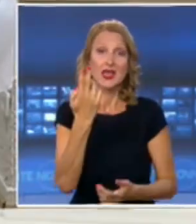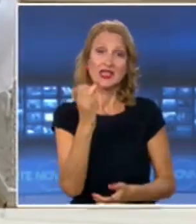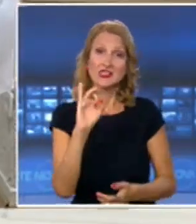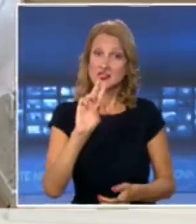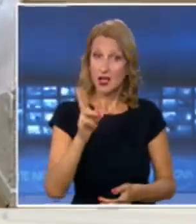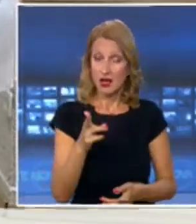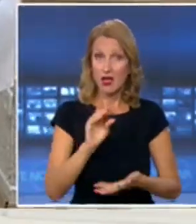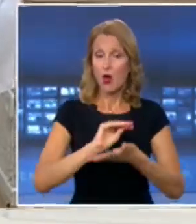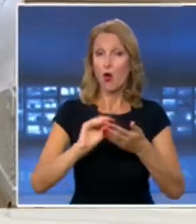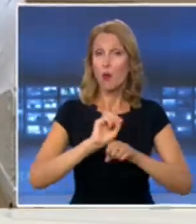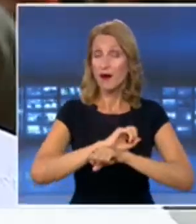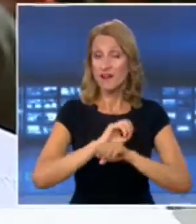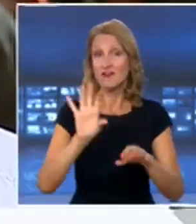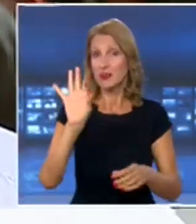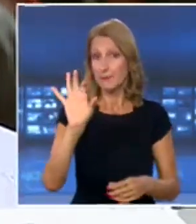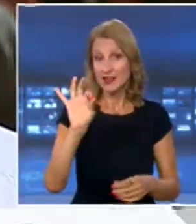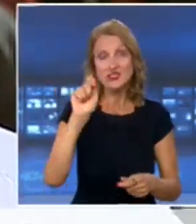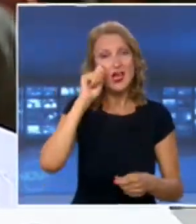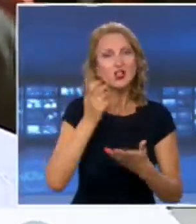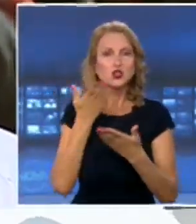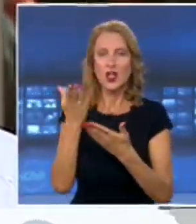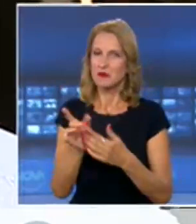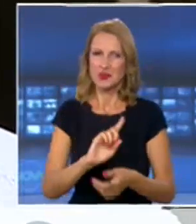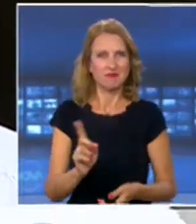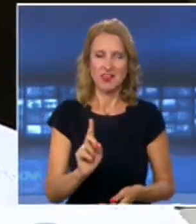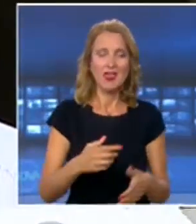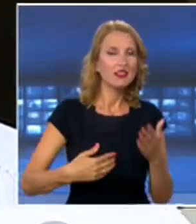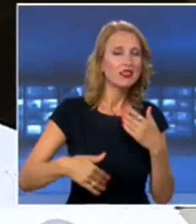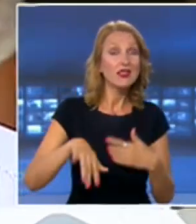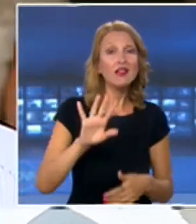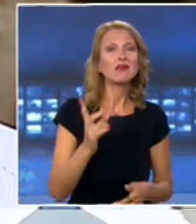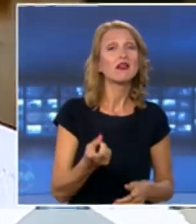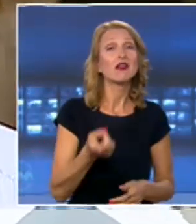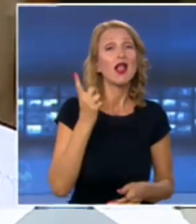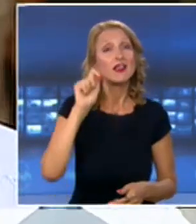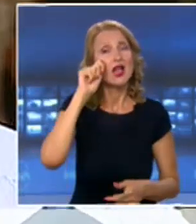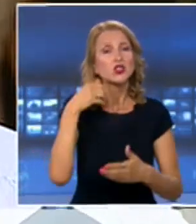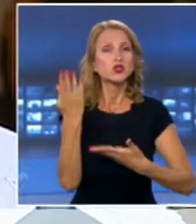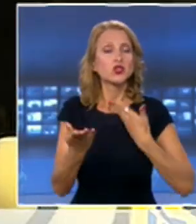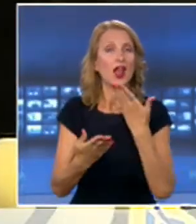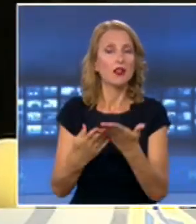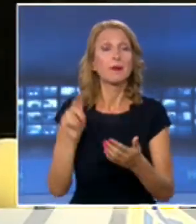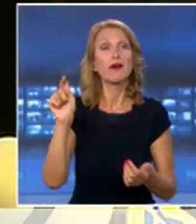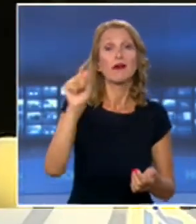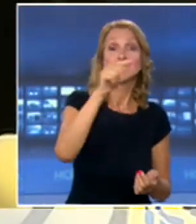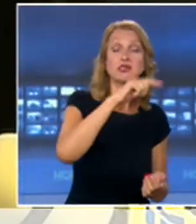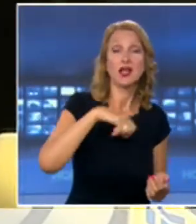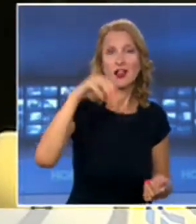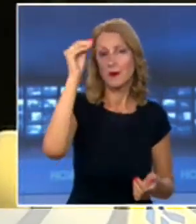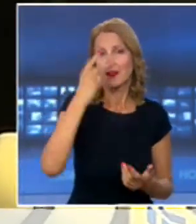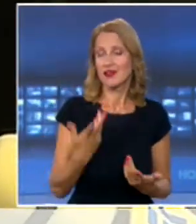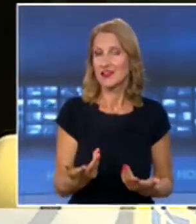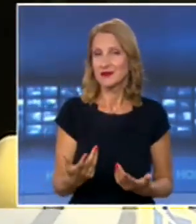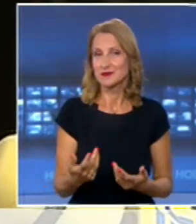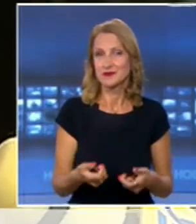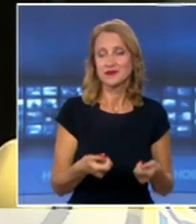подадени към Централната комисия, но те са може би над 1000 с тези, които са подадени по места. Защото ги докарваха с колички